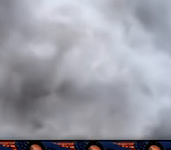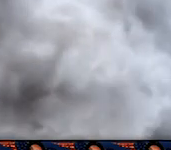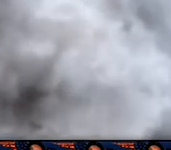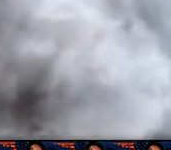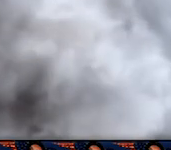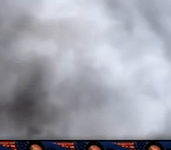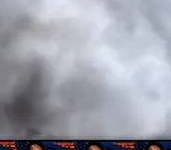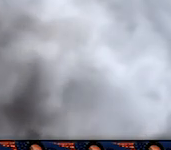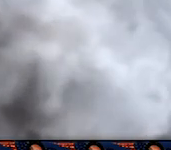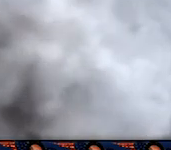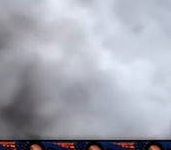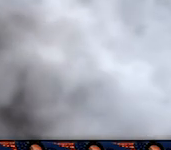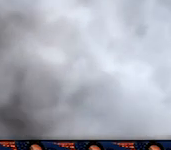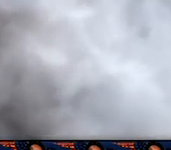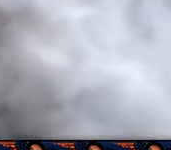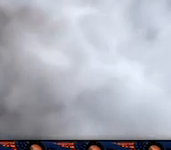በሚያስፈራ ግርማ፣